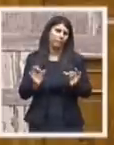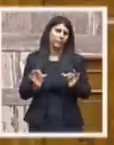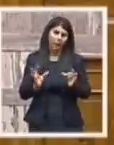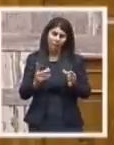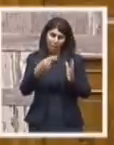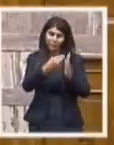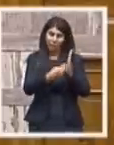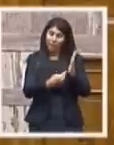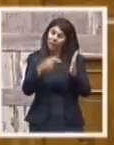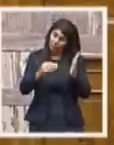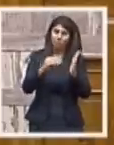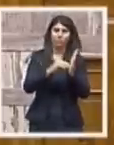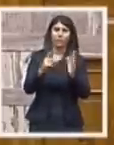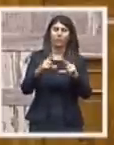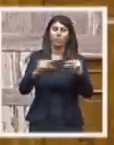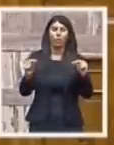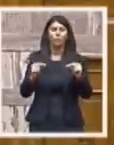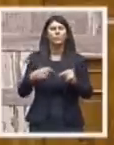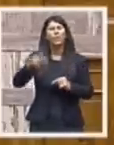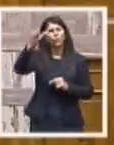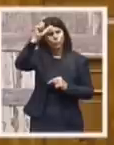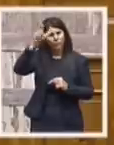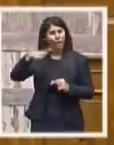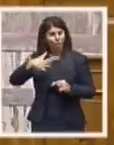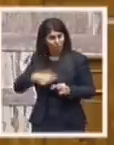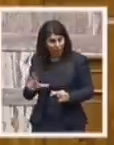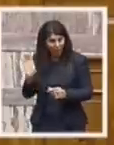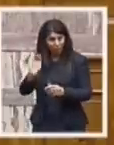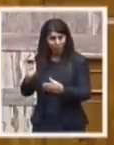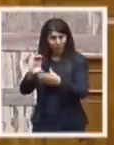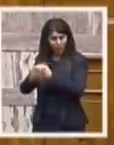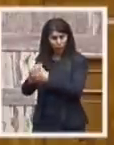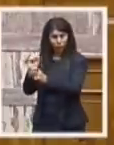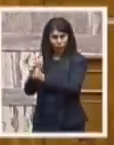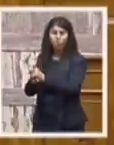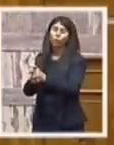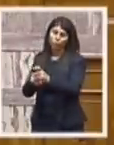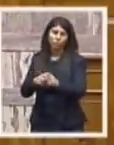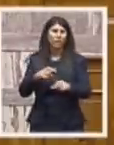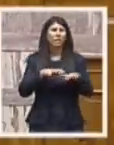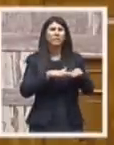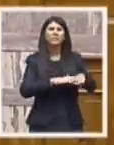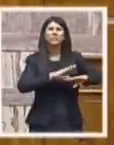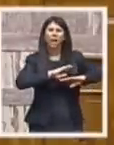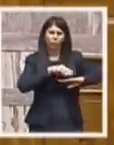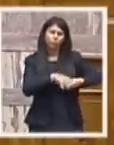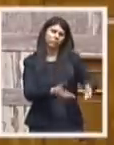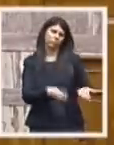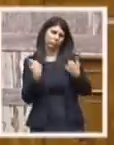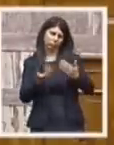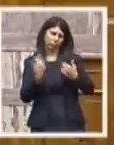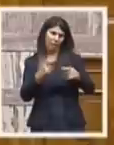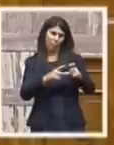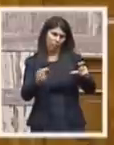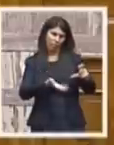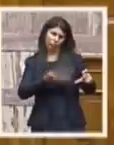αυτά. Η Τουρκία, προκειμένου να αντεχθεί στην Ευρωπαϊκή Ένωση, θα πρέπει να αποσύρει τα στρατεύματά της από το νησί και να ξεκαθαρίσει τη θέση